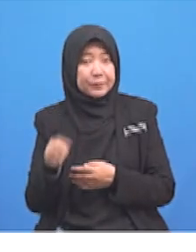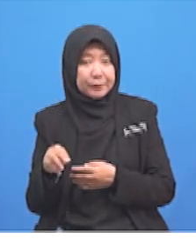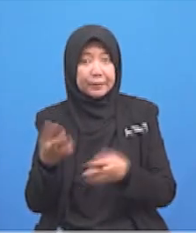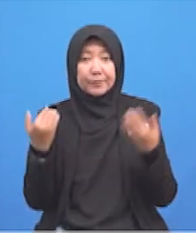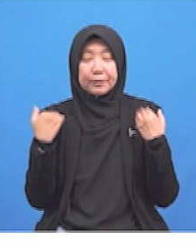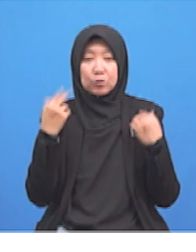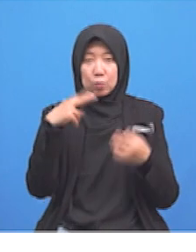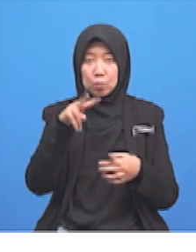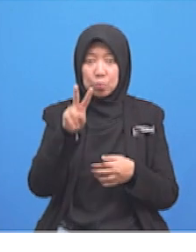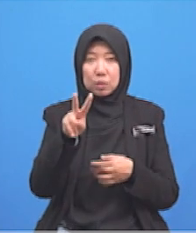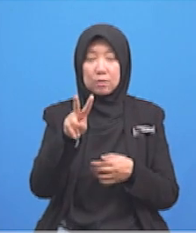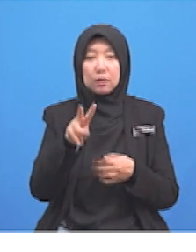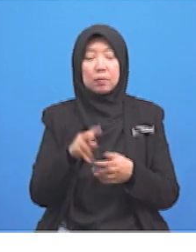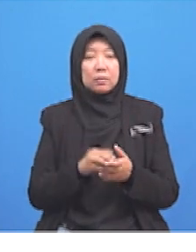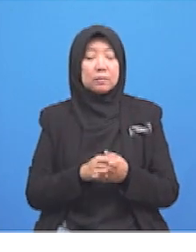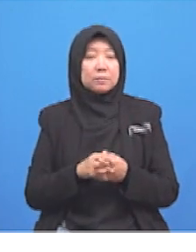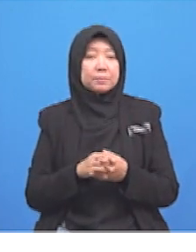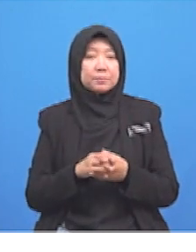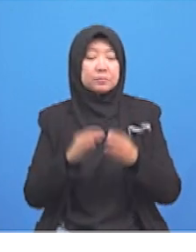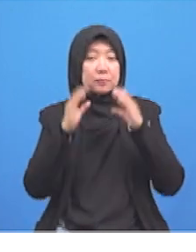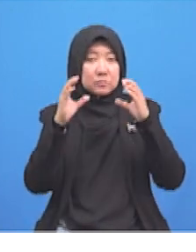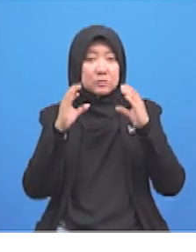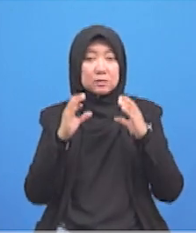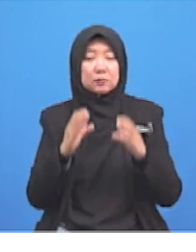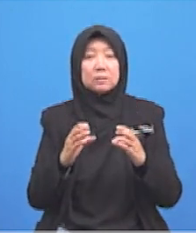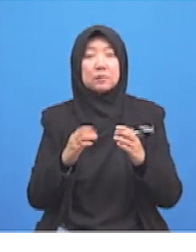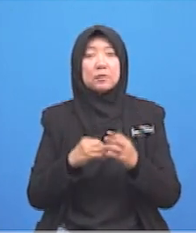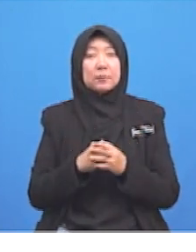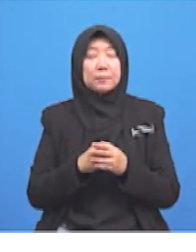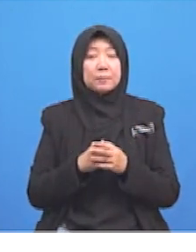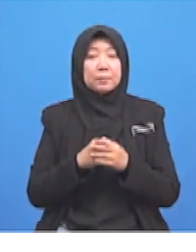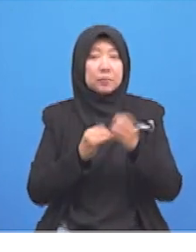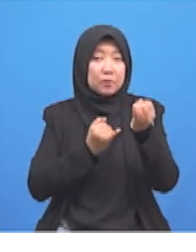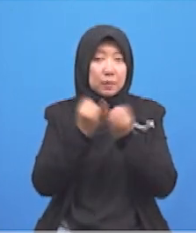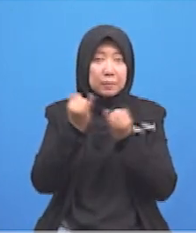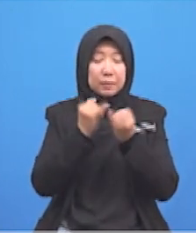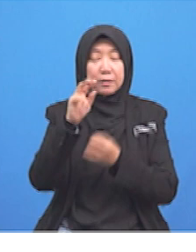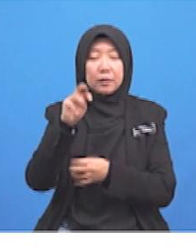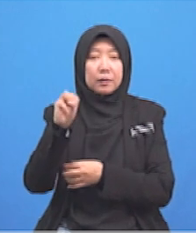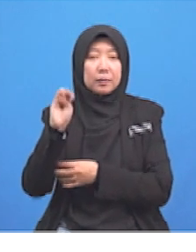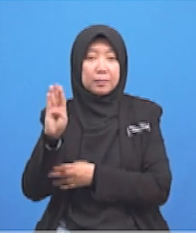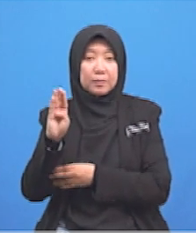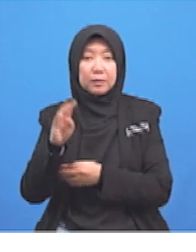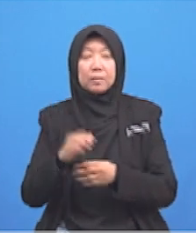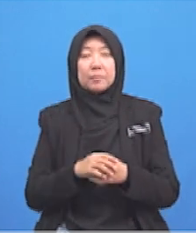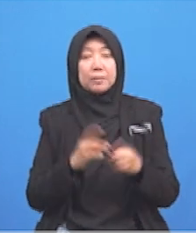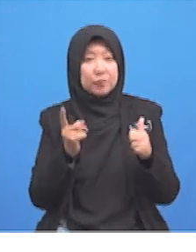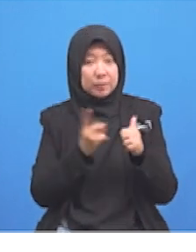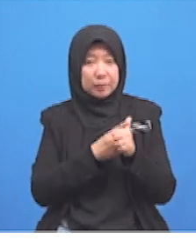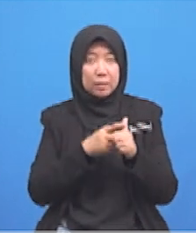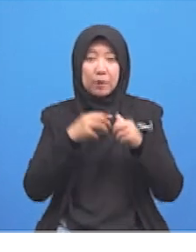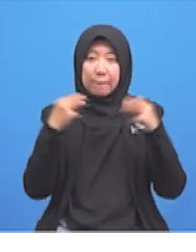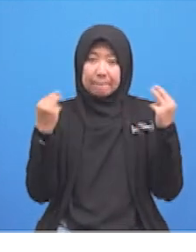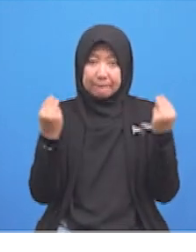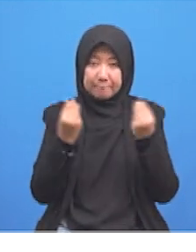Terdapat dua peringkat pentadbiran di Negeri-Negeri Melayu Bersekutu, iaitu Majlis Mesyuarat Negeri